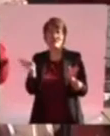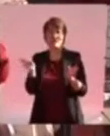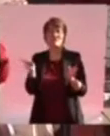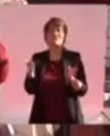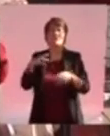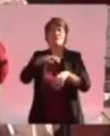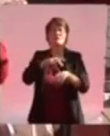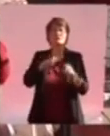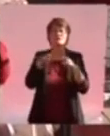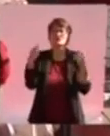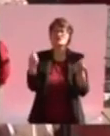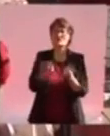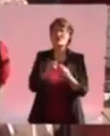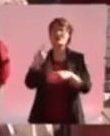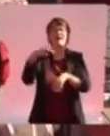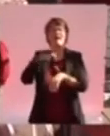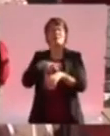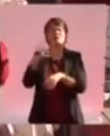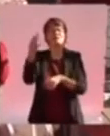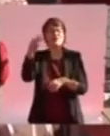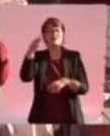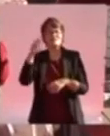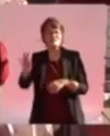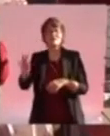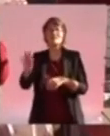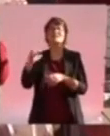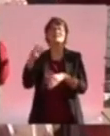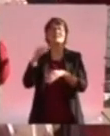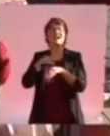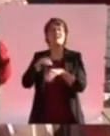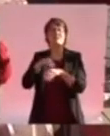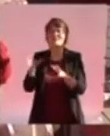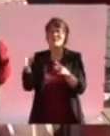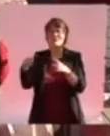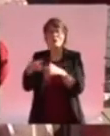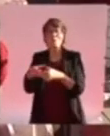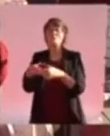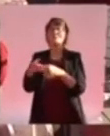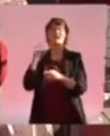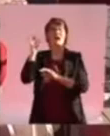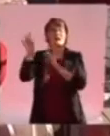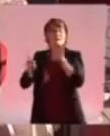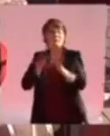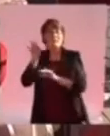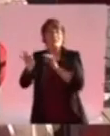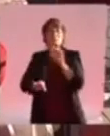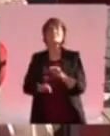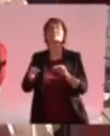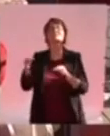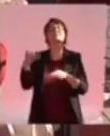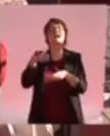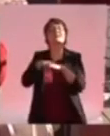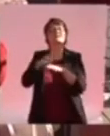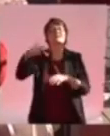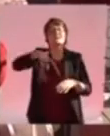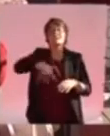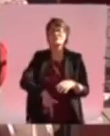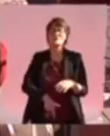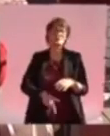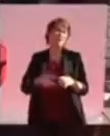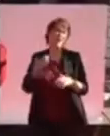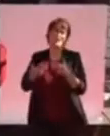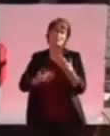alla specialistica agli infermieri di comunità i terapisti gli assistenti sociali e così via a questo scopo